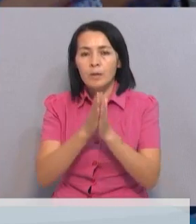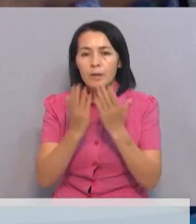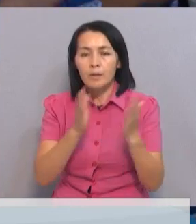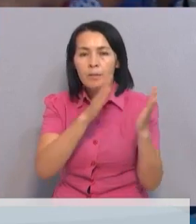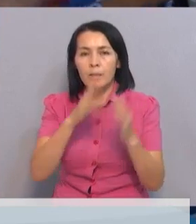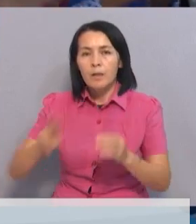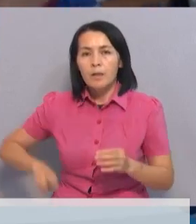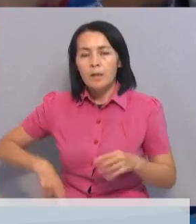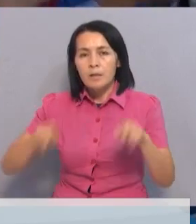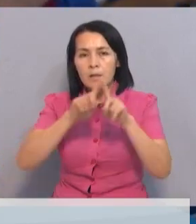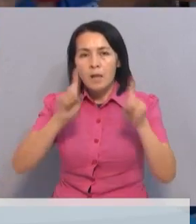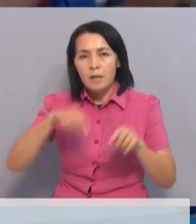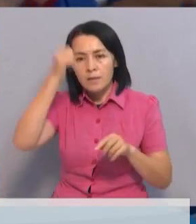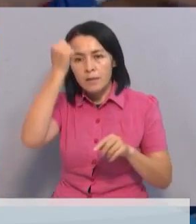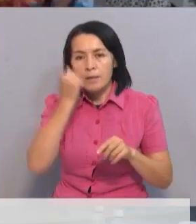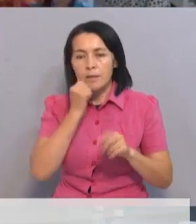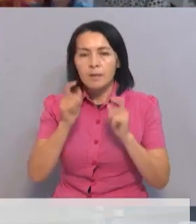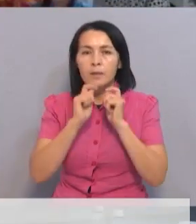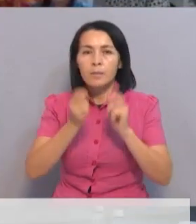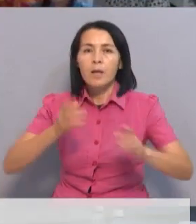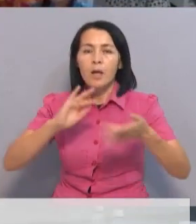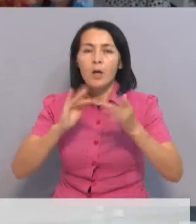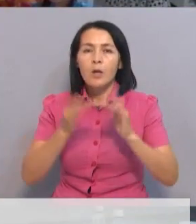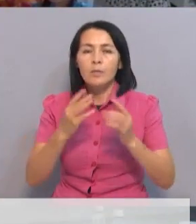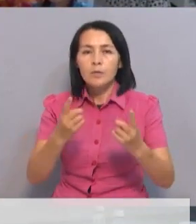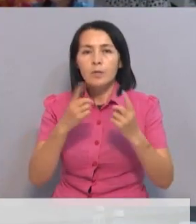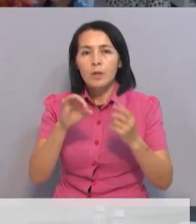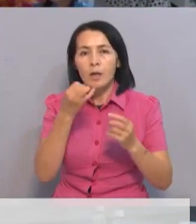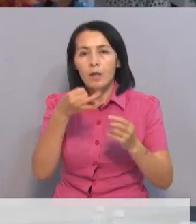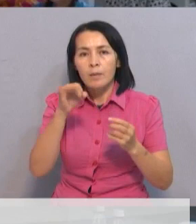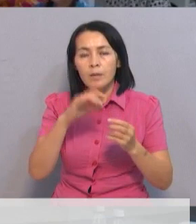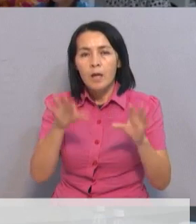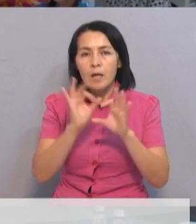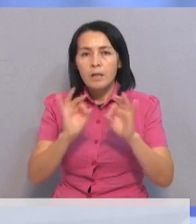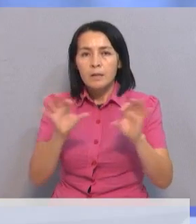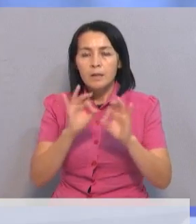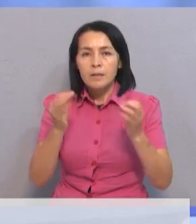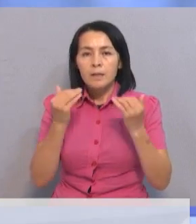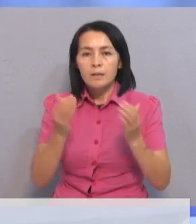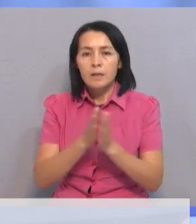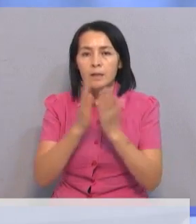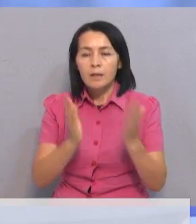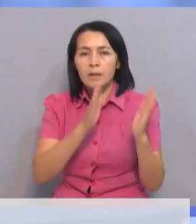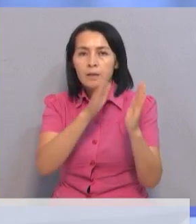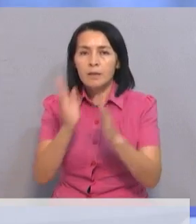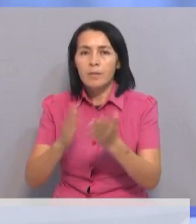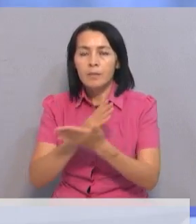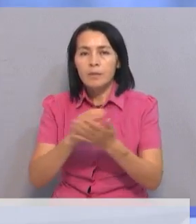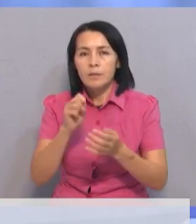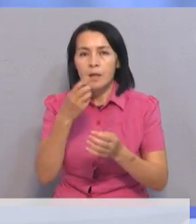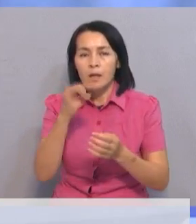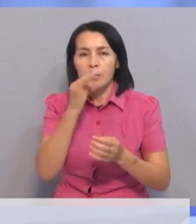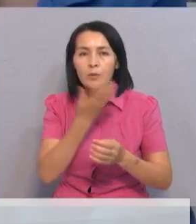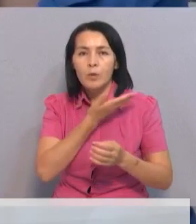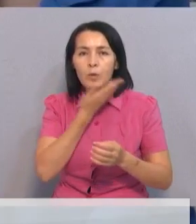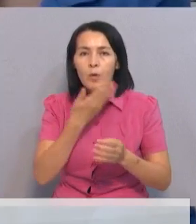директорының атынан алғыс хат табысталды. Айта кетейік, әлеуметтік желілерде де ұлы Абай мұралары насихатталып жатыр. Кітапханашылар тарапынан Абайды